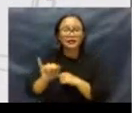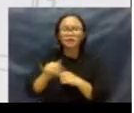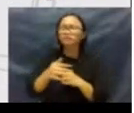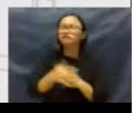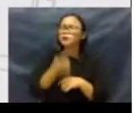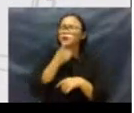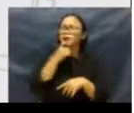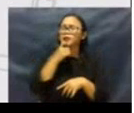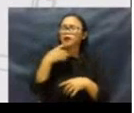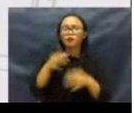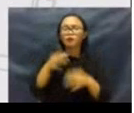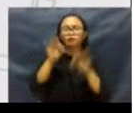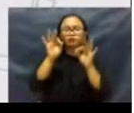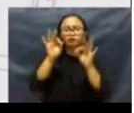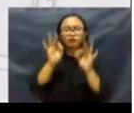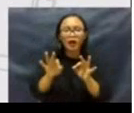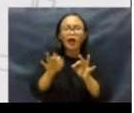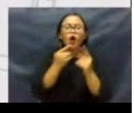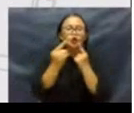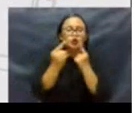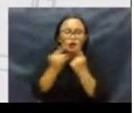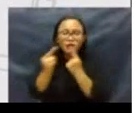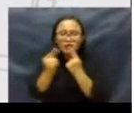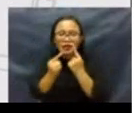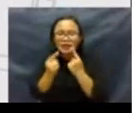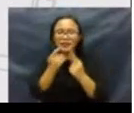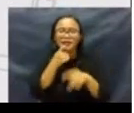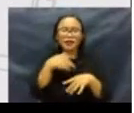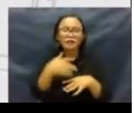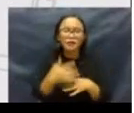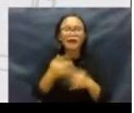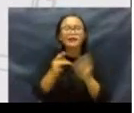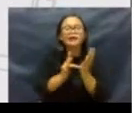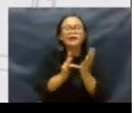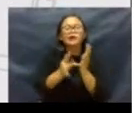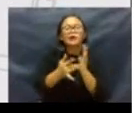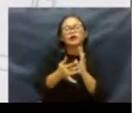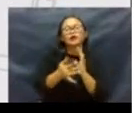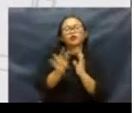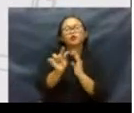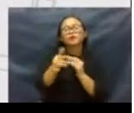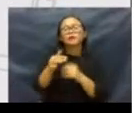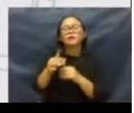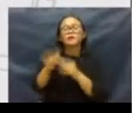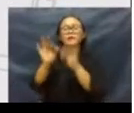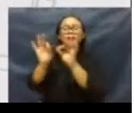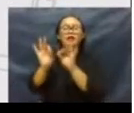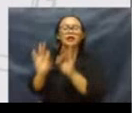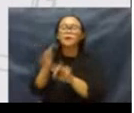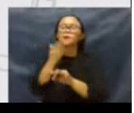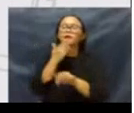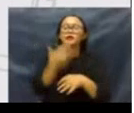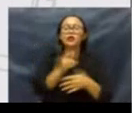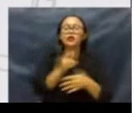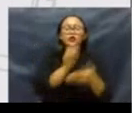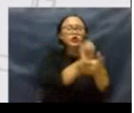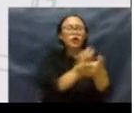adalah konsultan adopsi teknologi untuk pendidikan. Jadi kami selama ini mendampingi sekolah-sekolah